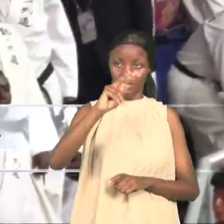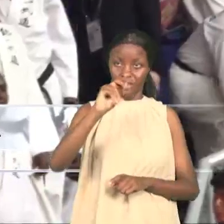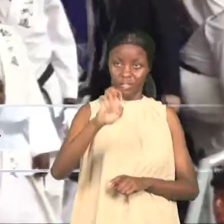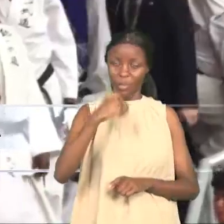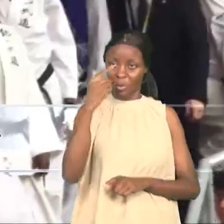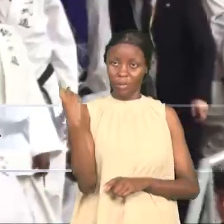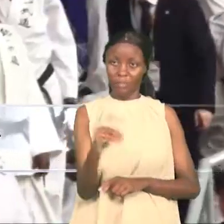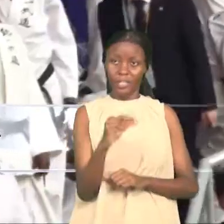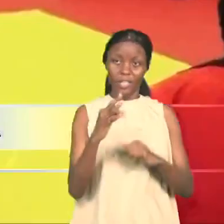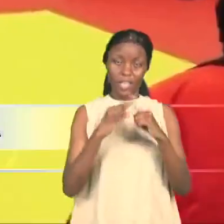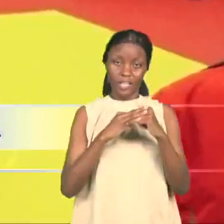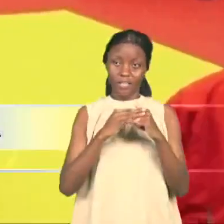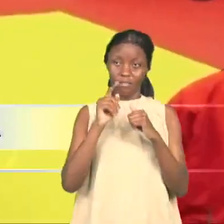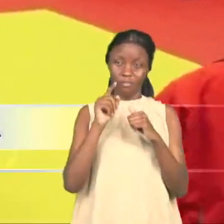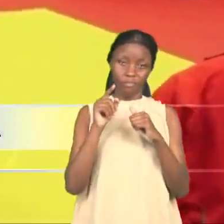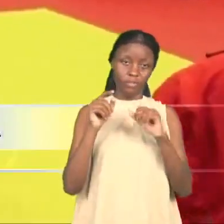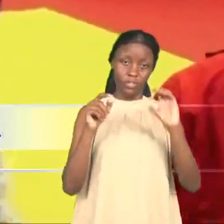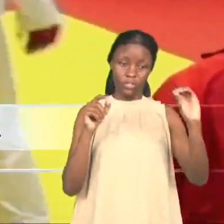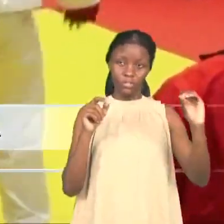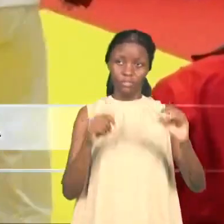alama 8-0.